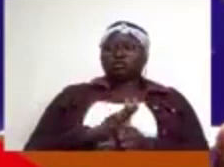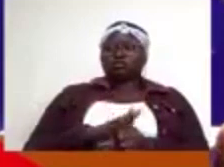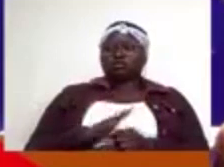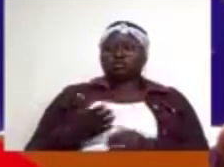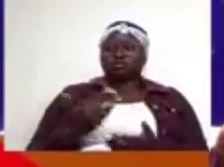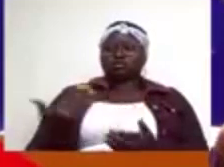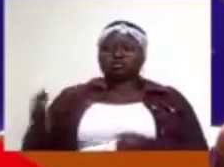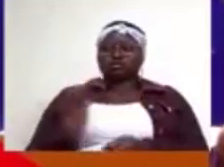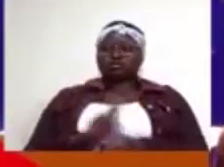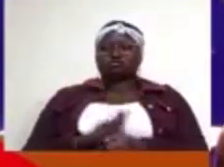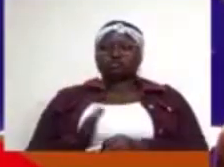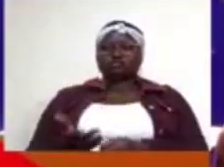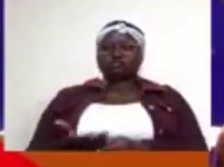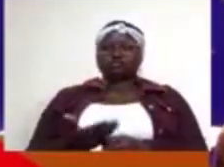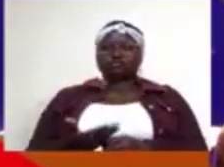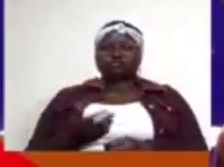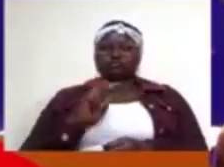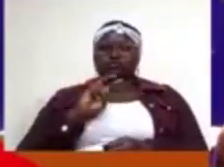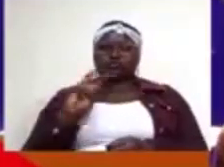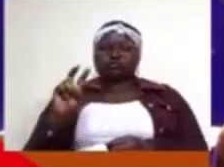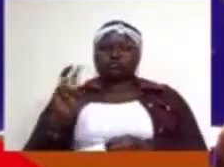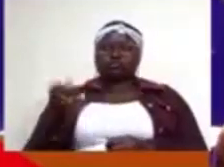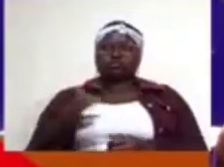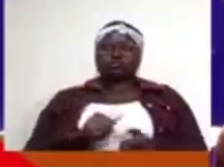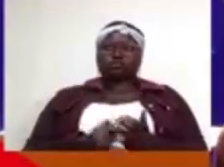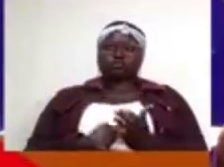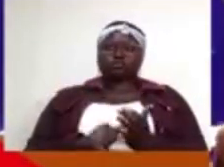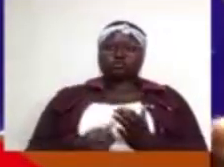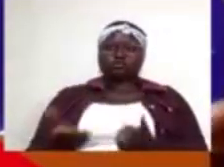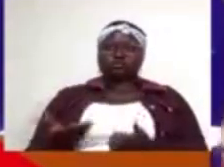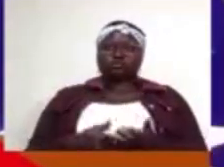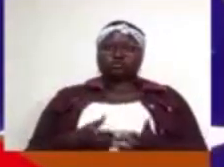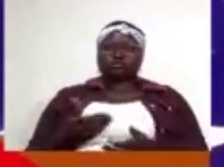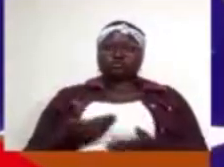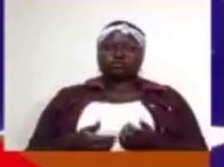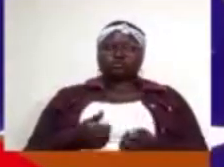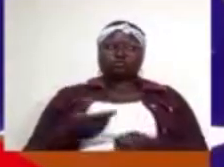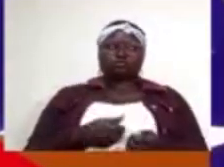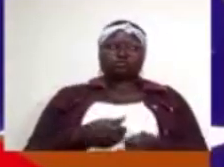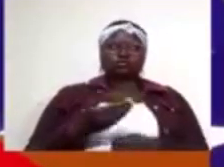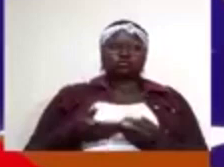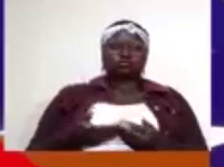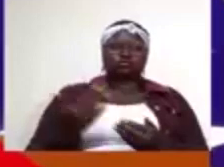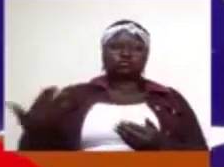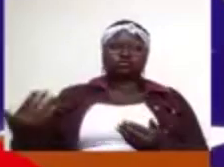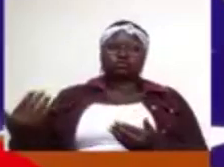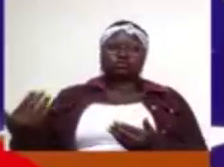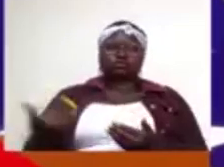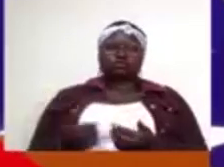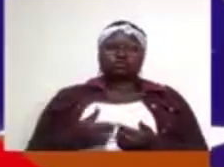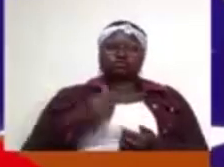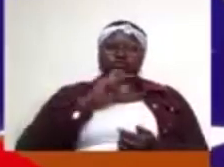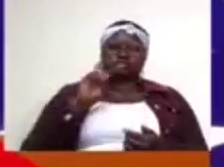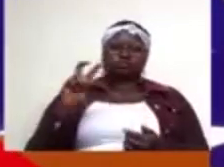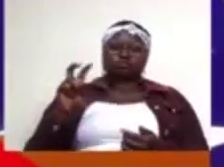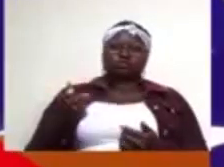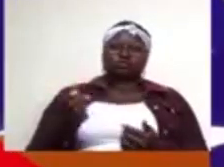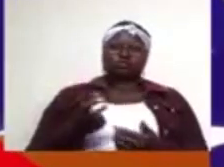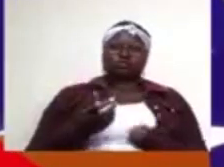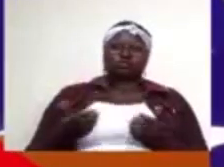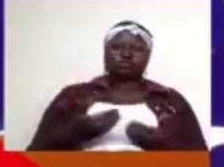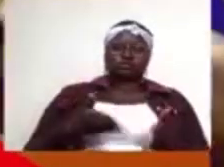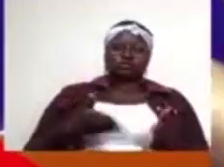mauduini maiki na tukona ya hena itomi tofauti shige koro shikinyanirie mauduini maya. Tukona ya